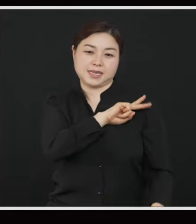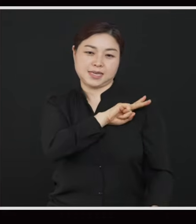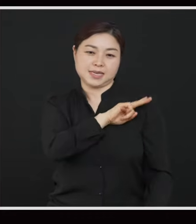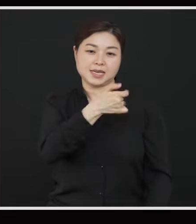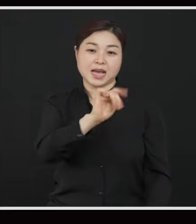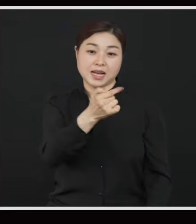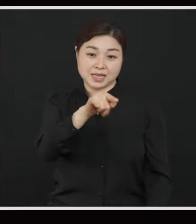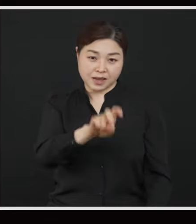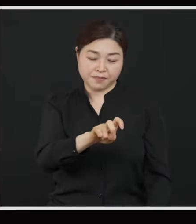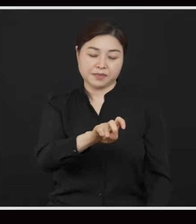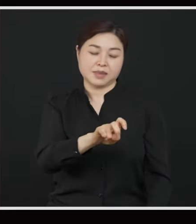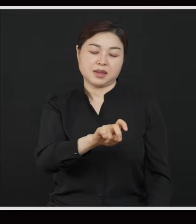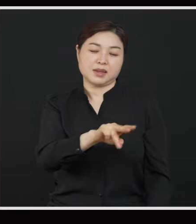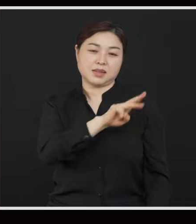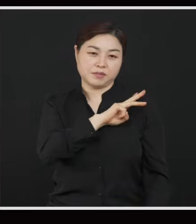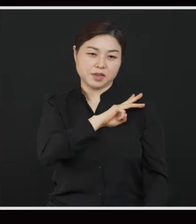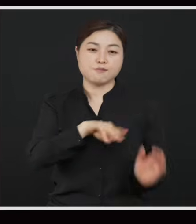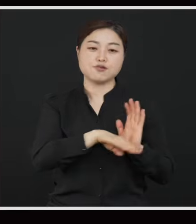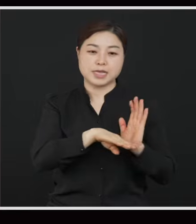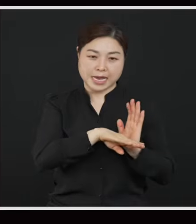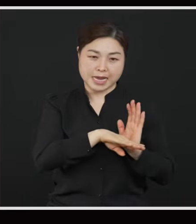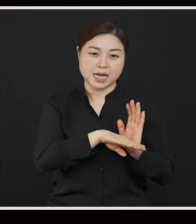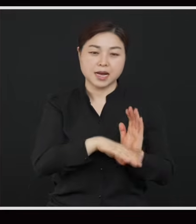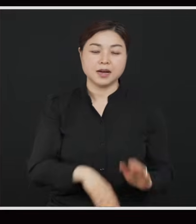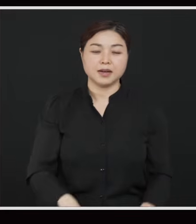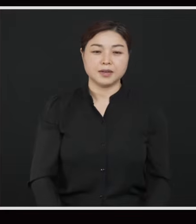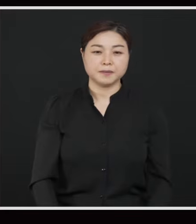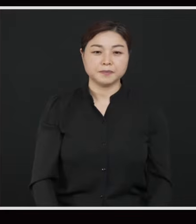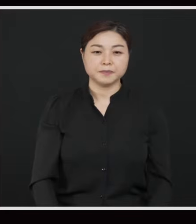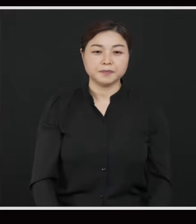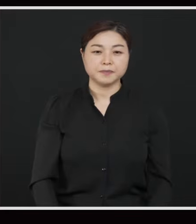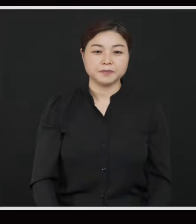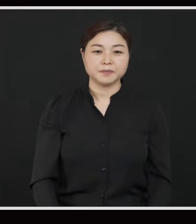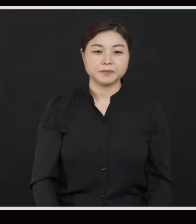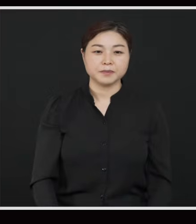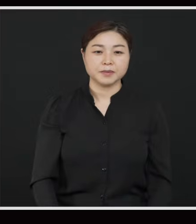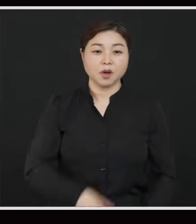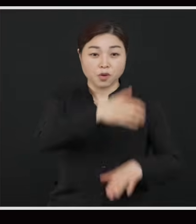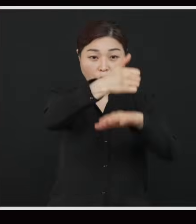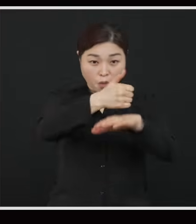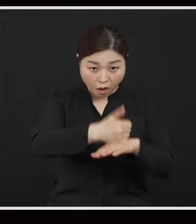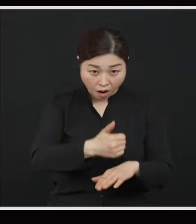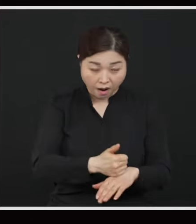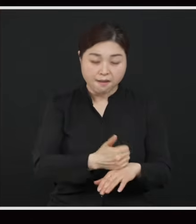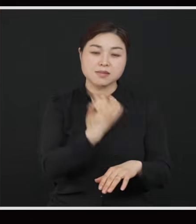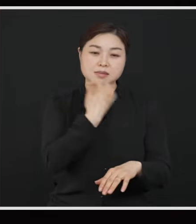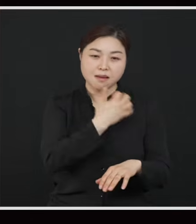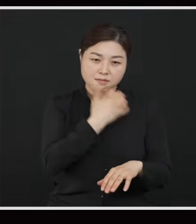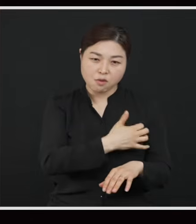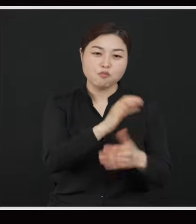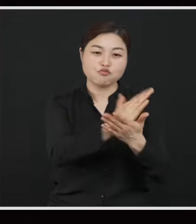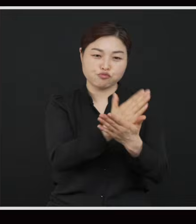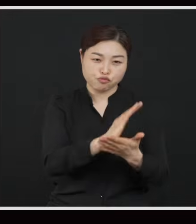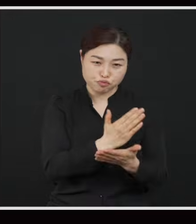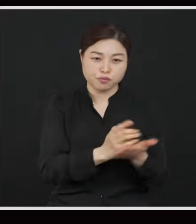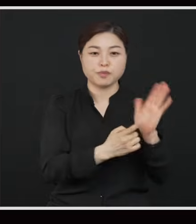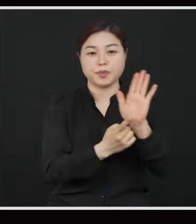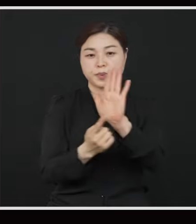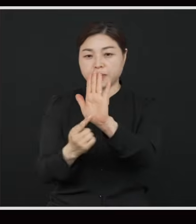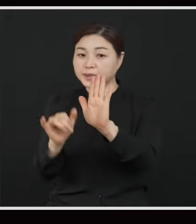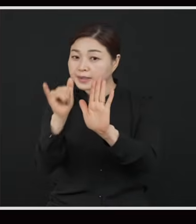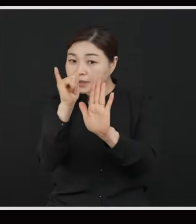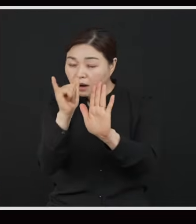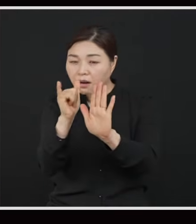3등이 분당. 근데 여기 보면 이렇게 나오죠. 이것들이 기대 수명을 길게